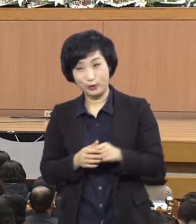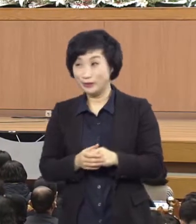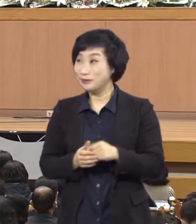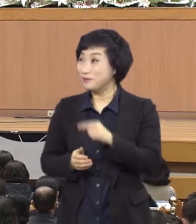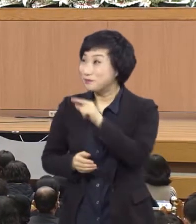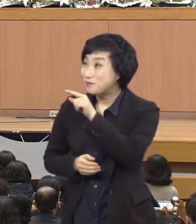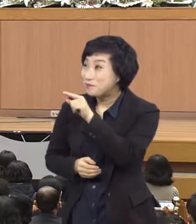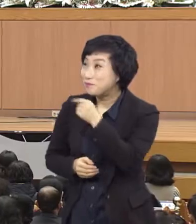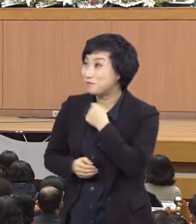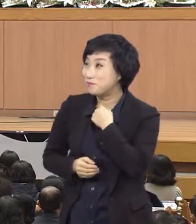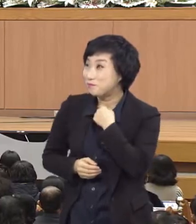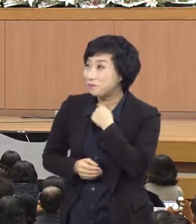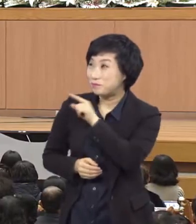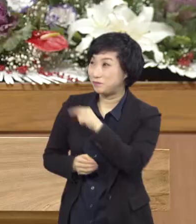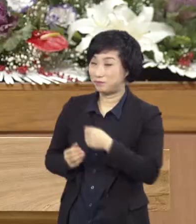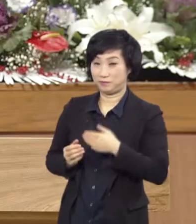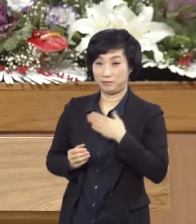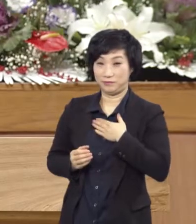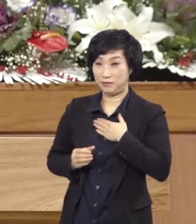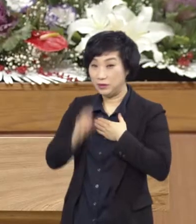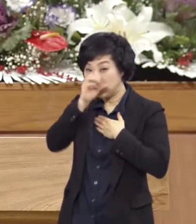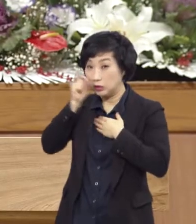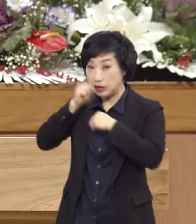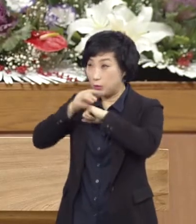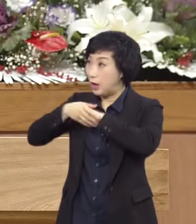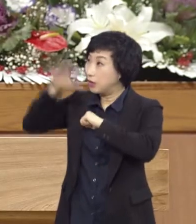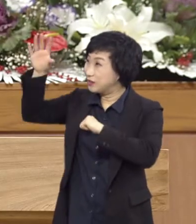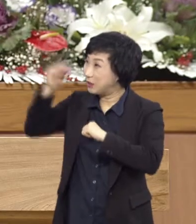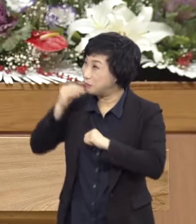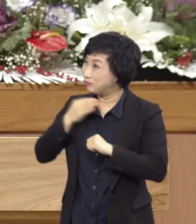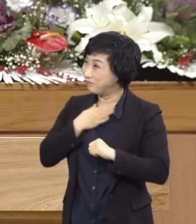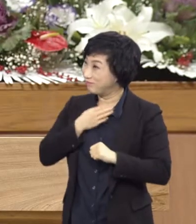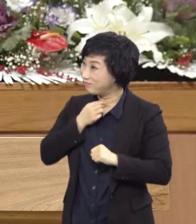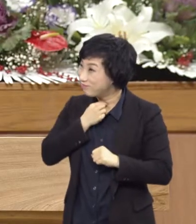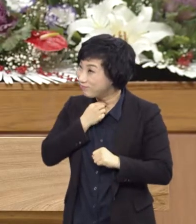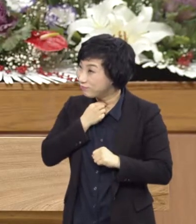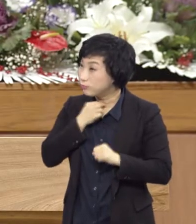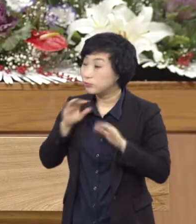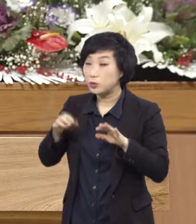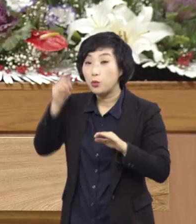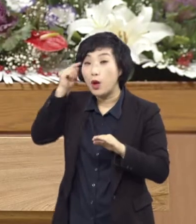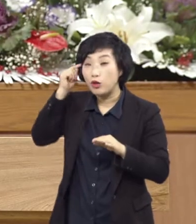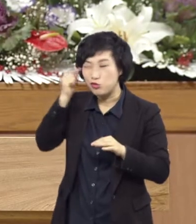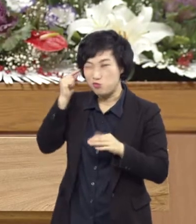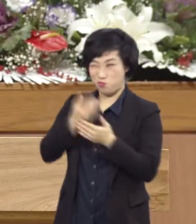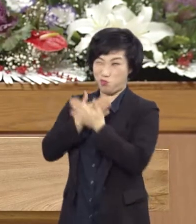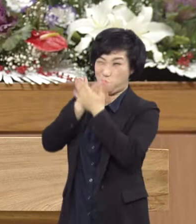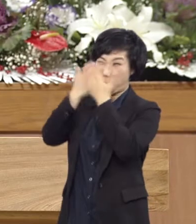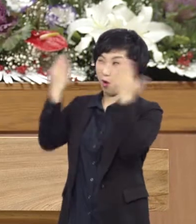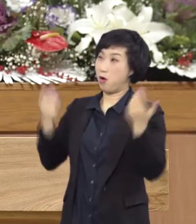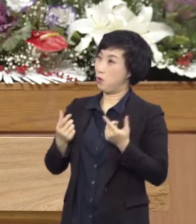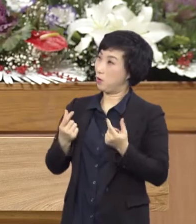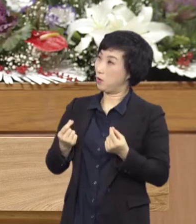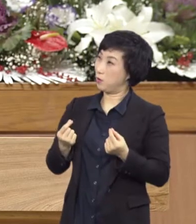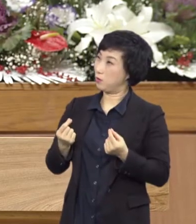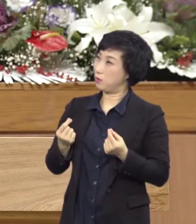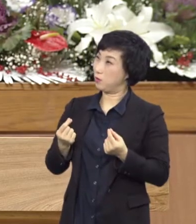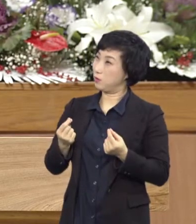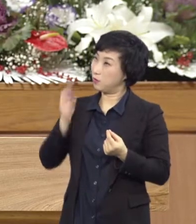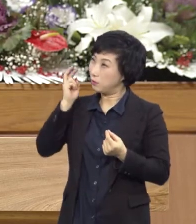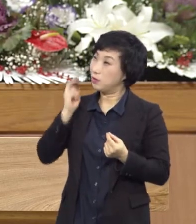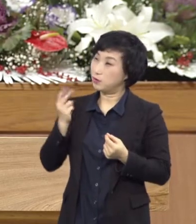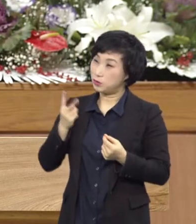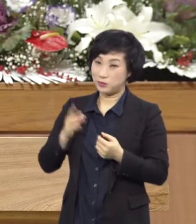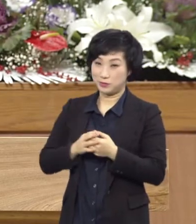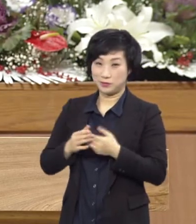과연 선악과를 먹으면 이야 눈이 밝아질 것 같아, 그리고